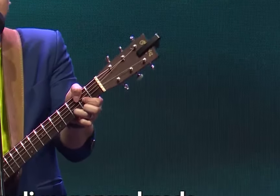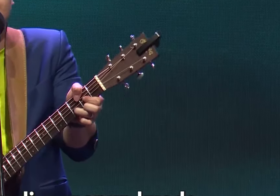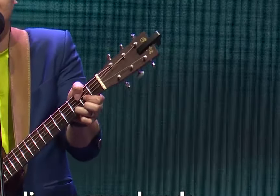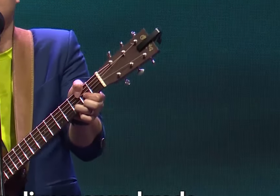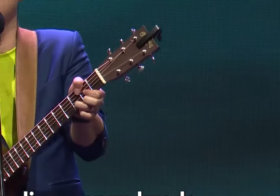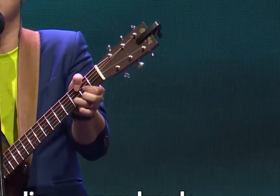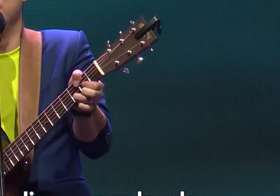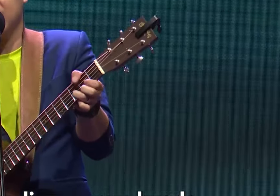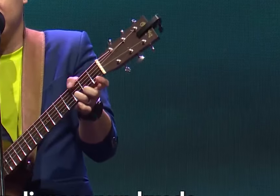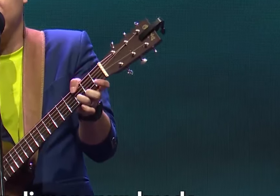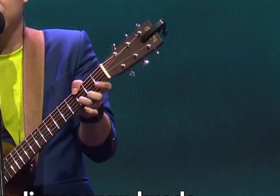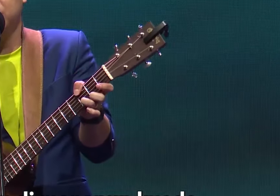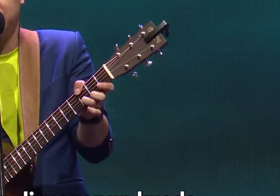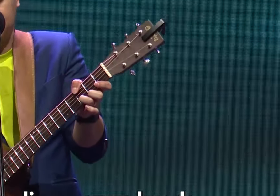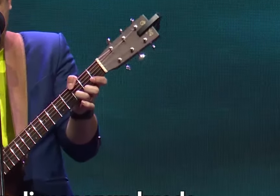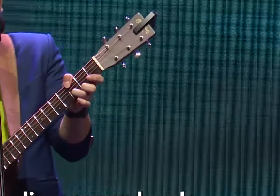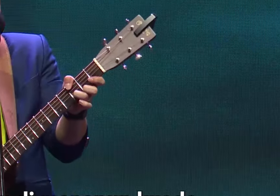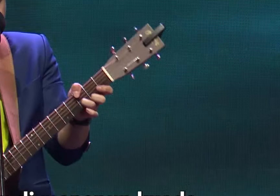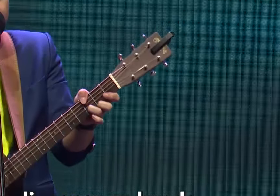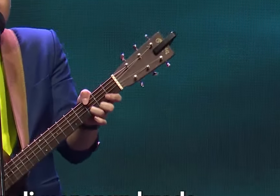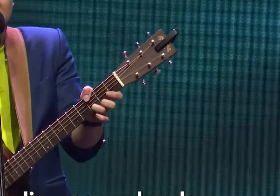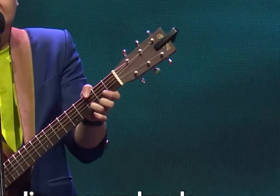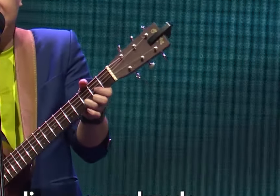Kau besertaku